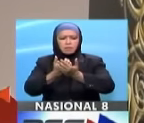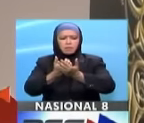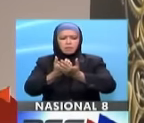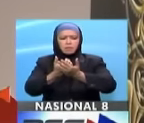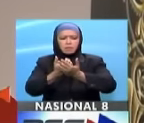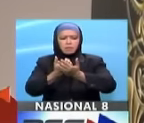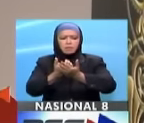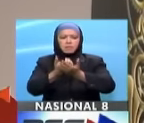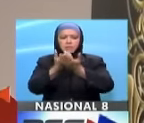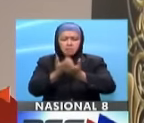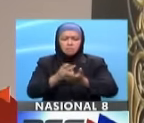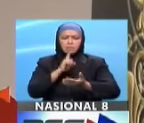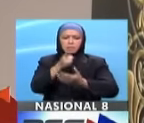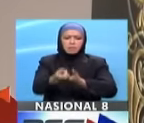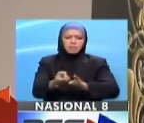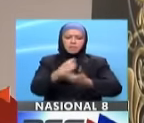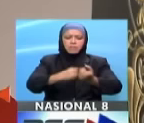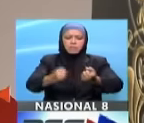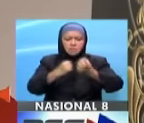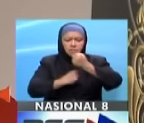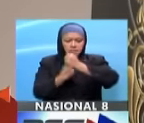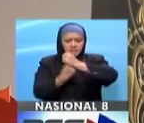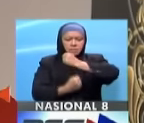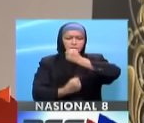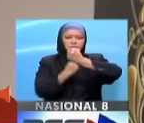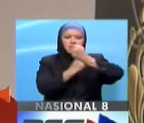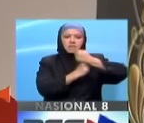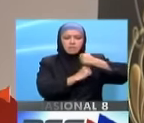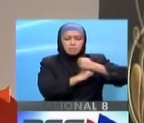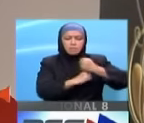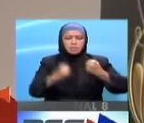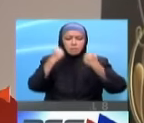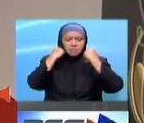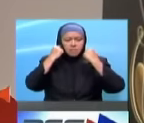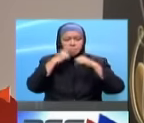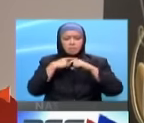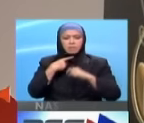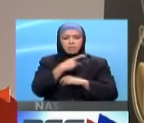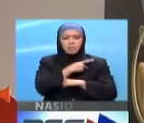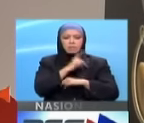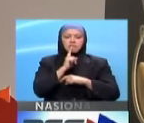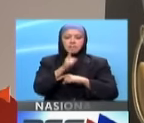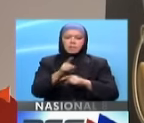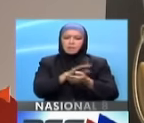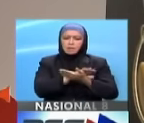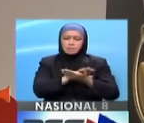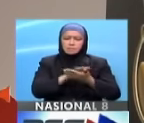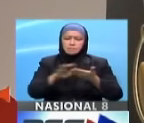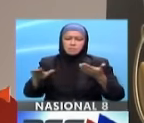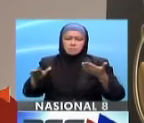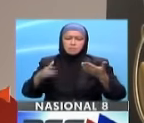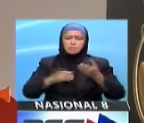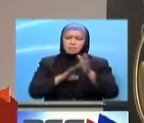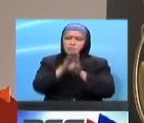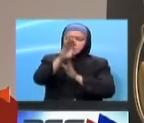sound fundamentals. Our economy is on track and expected to expand at